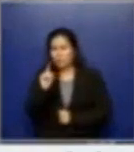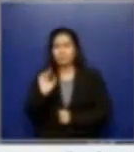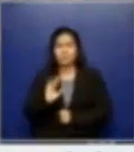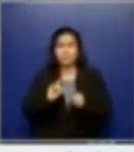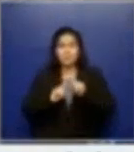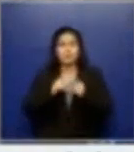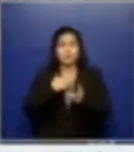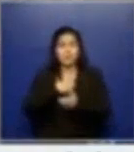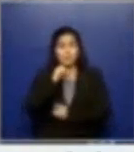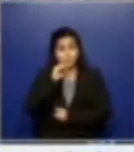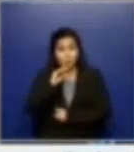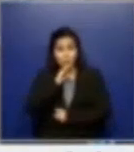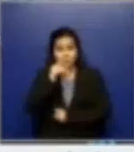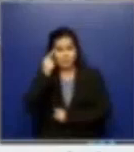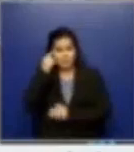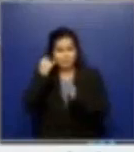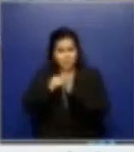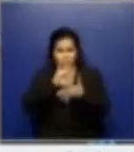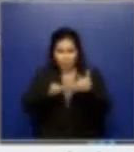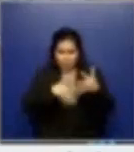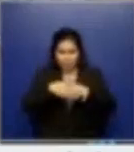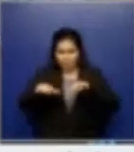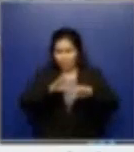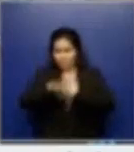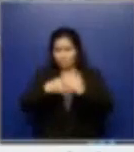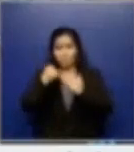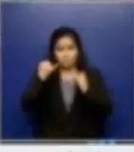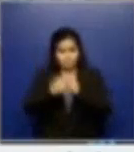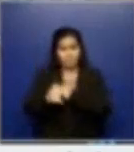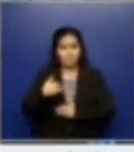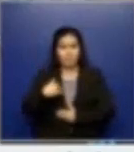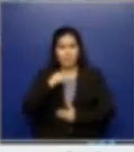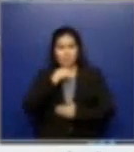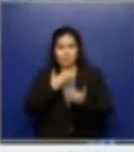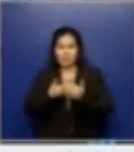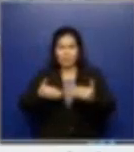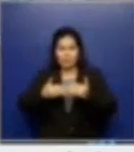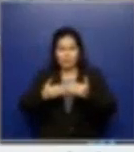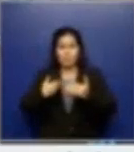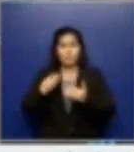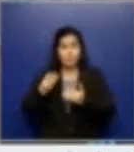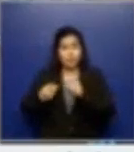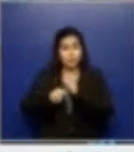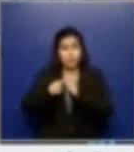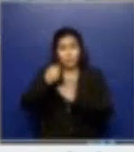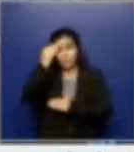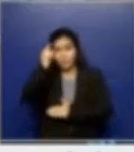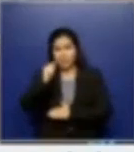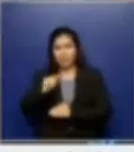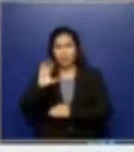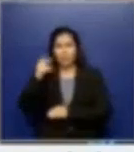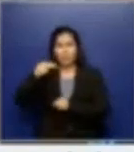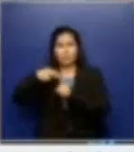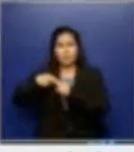ากจะบอกว่าถ้าท่านคิดผิดมันจะวางแผนผิดท่านบอกว่าที่เก็บรายได้น้อยเนี่ยส่วนหนึ่งคือน้ำมันโลกมันล